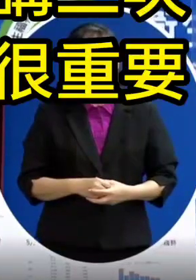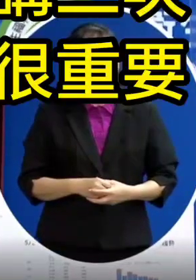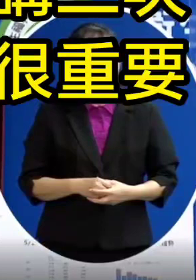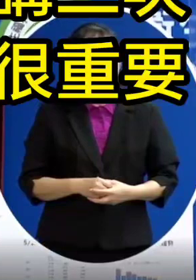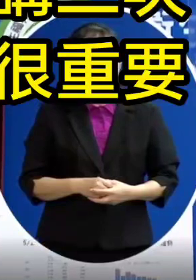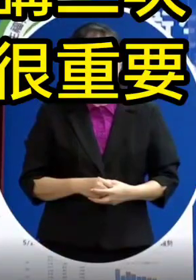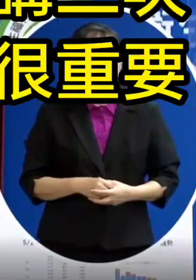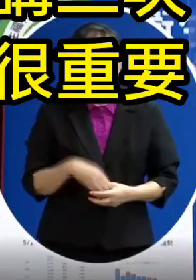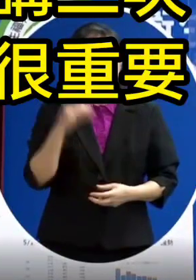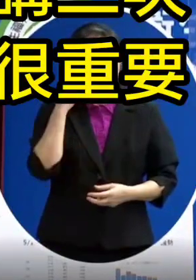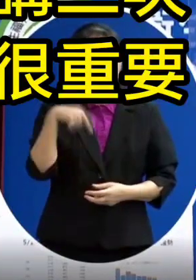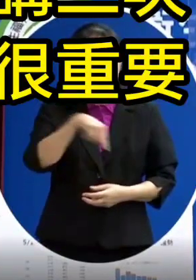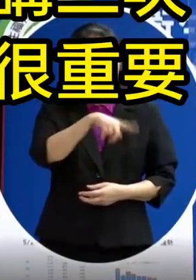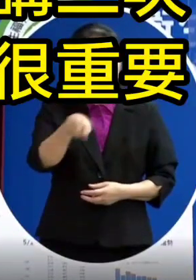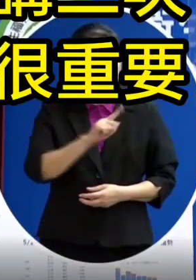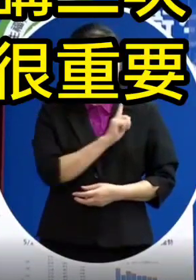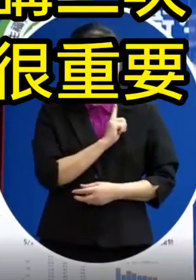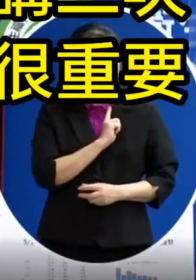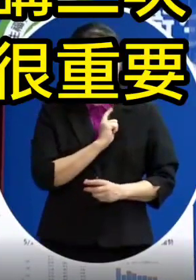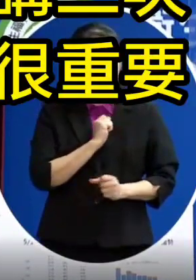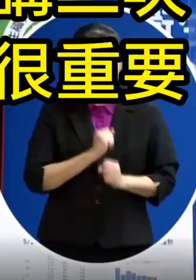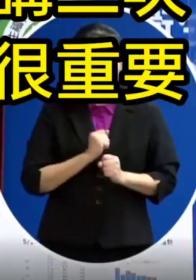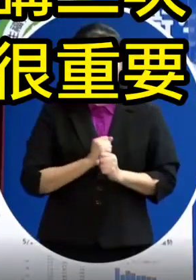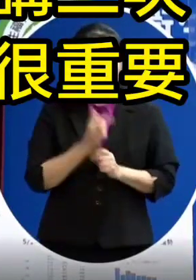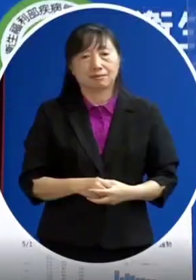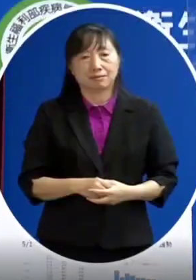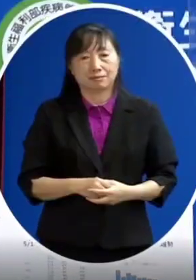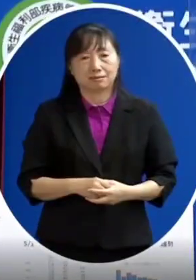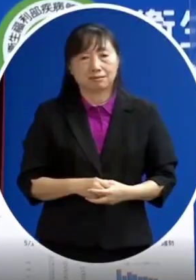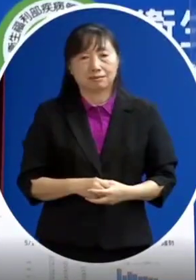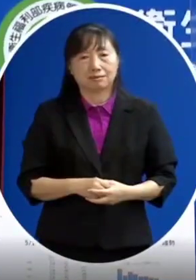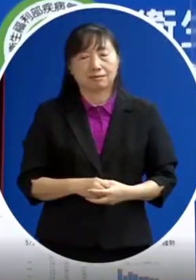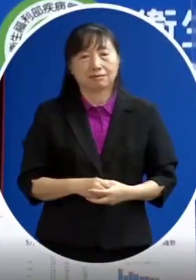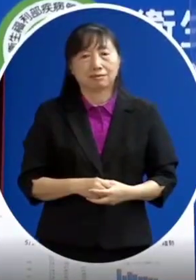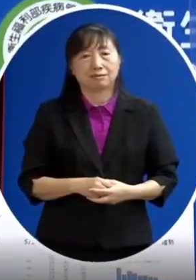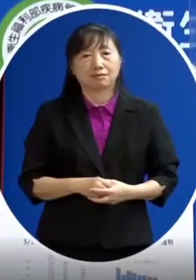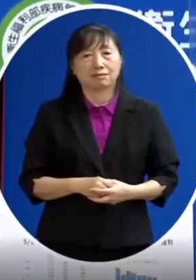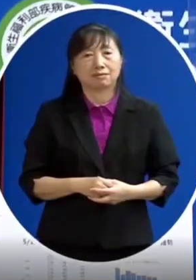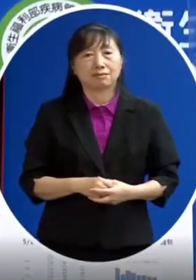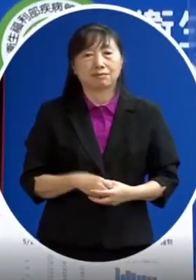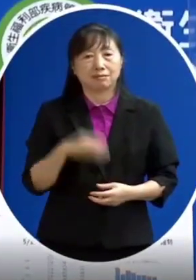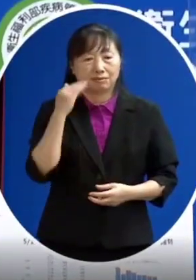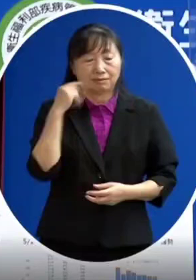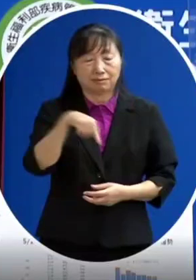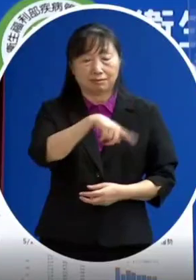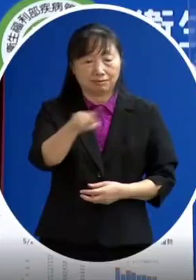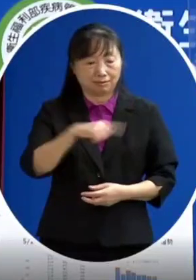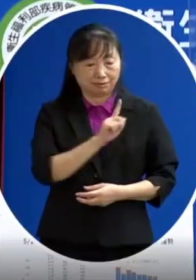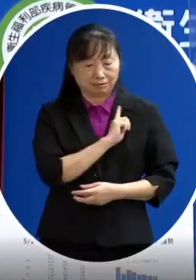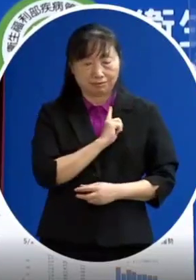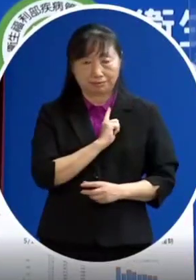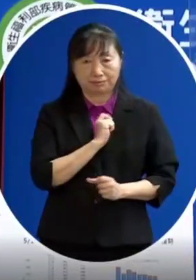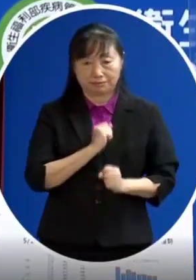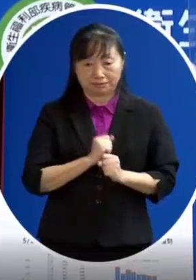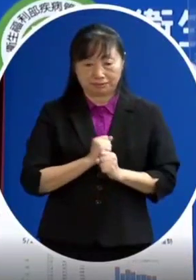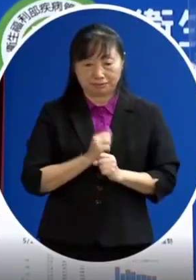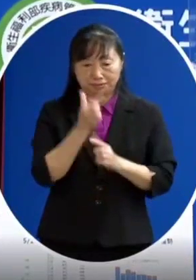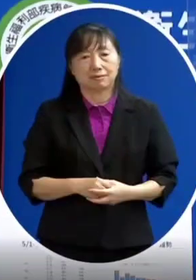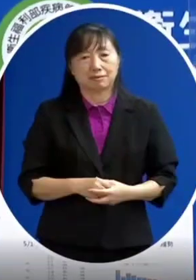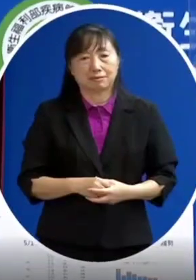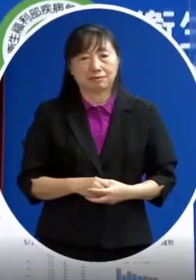那这些没有好好做事情的，应该要检讨。 没有做好事情的，不就是 那 部 这些 长 没 你 有 吗？ 好好做事情的，应该要检